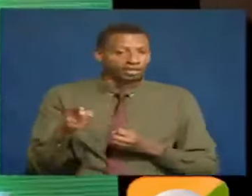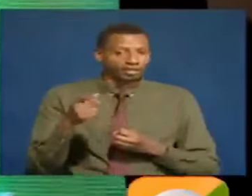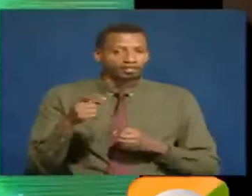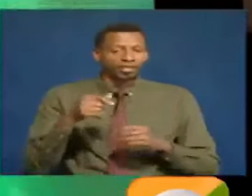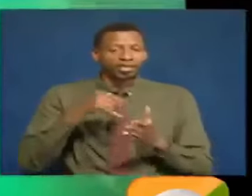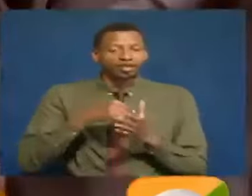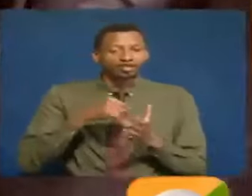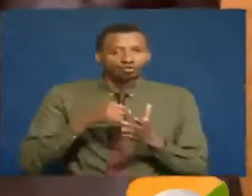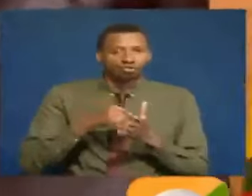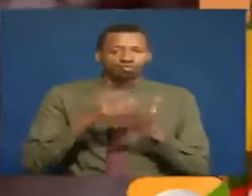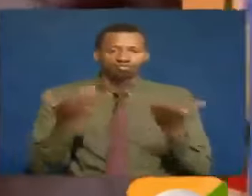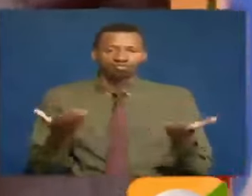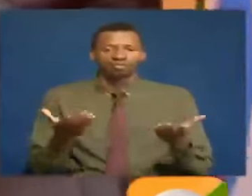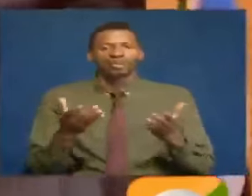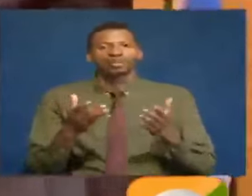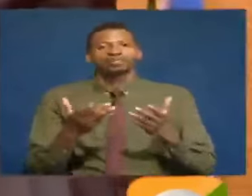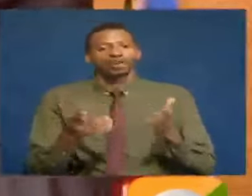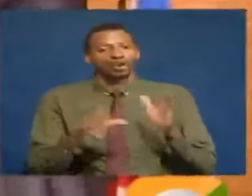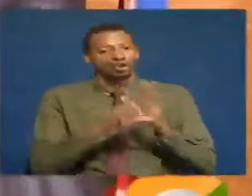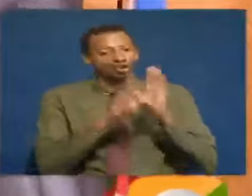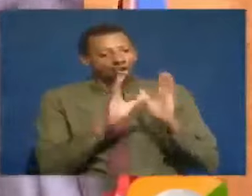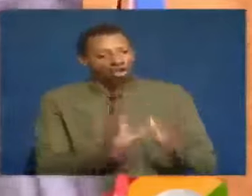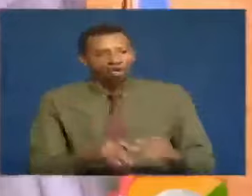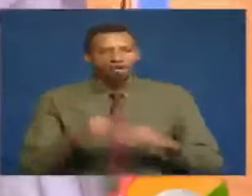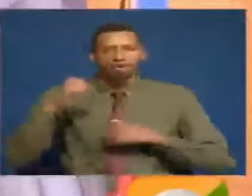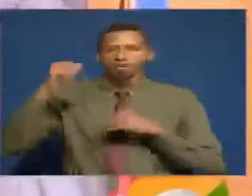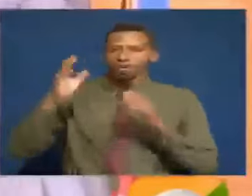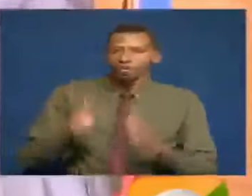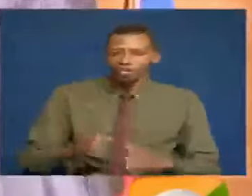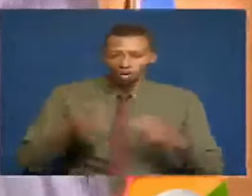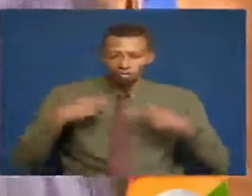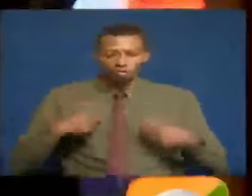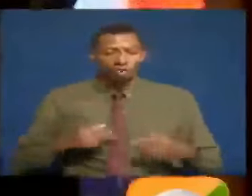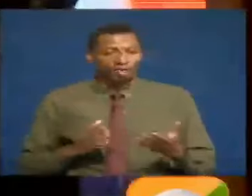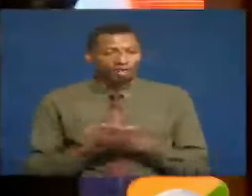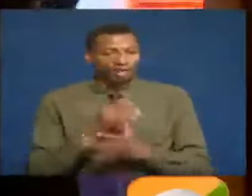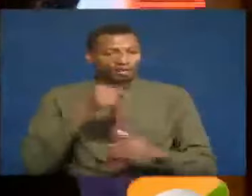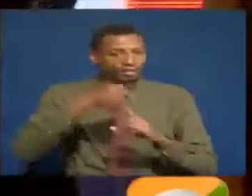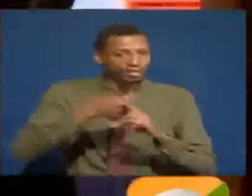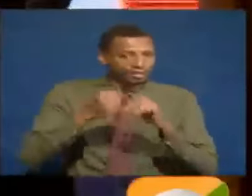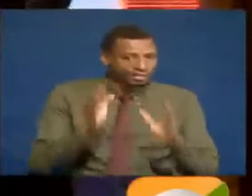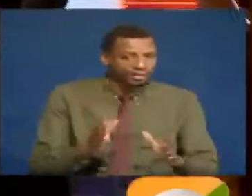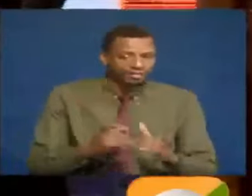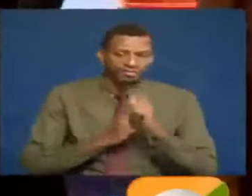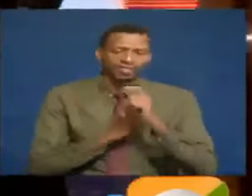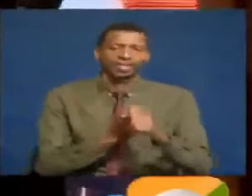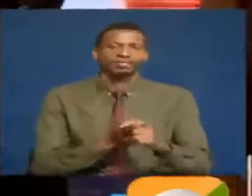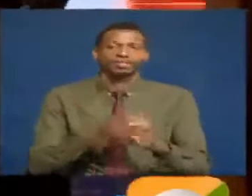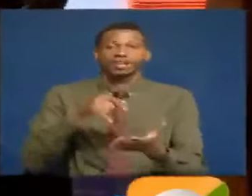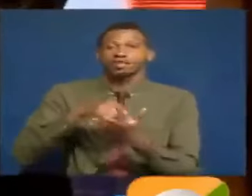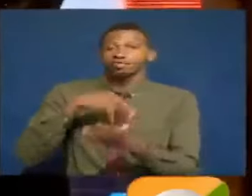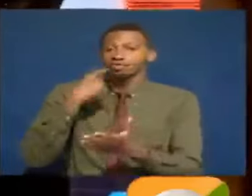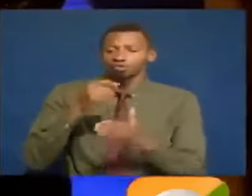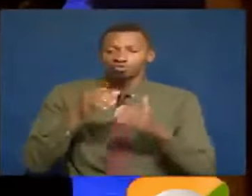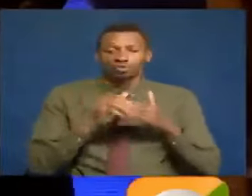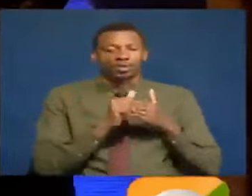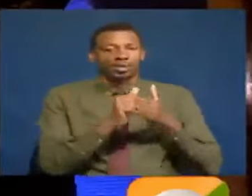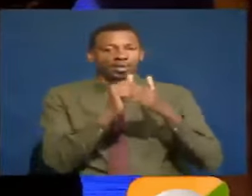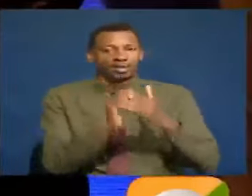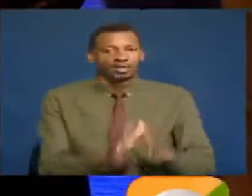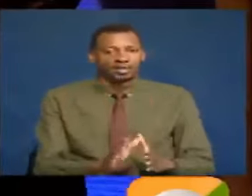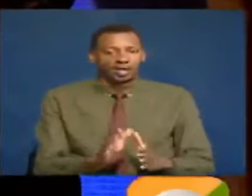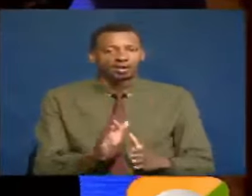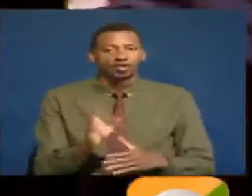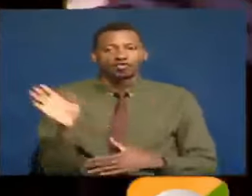pia ilish maw wanasa wan haraka wa haki za kibin adamu w kit mii mwa wot zuwa ni pamoja na kiongozi wa wipa kalon